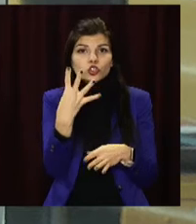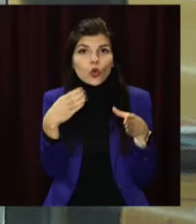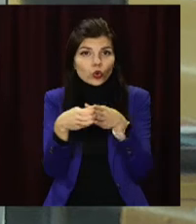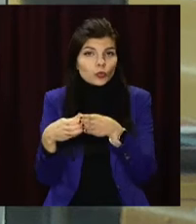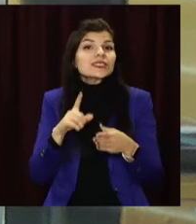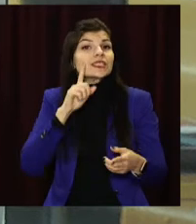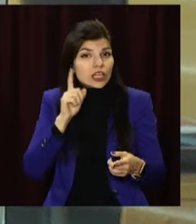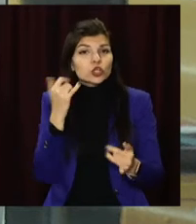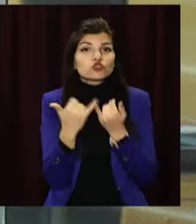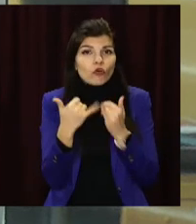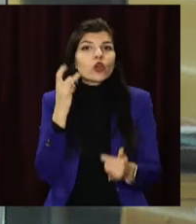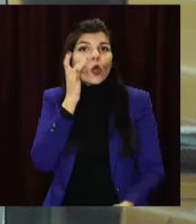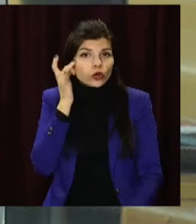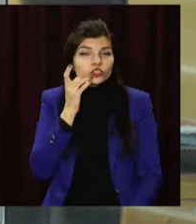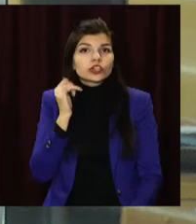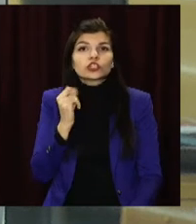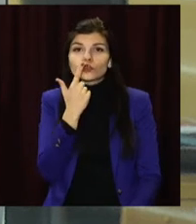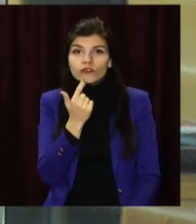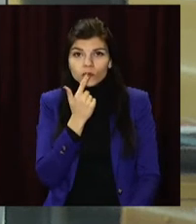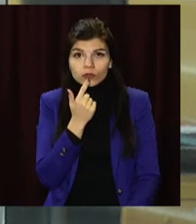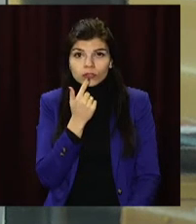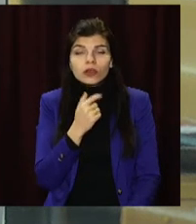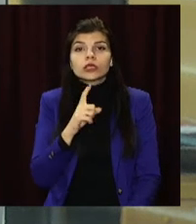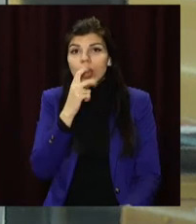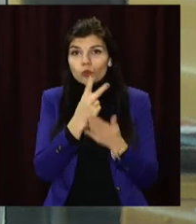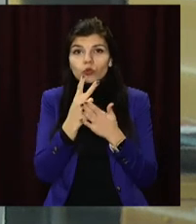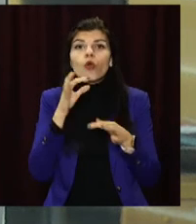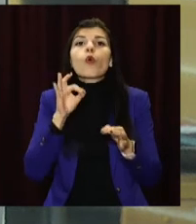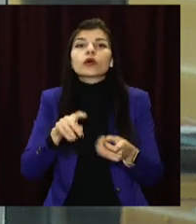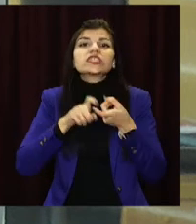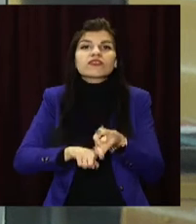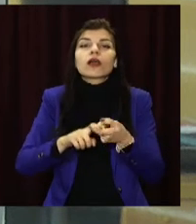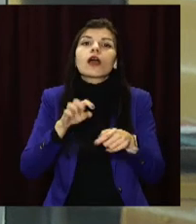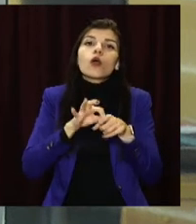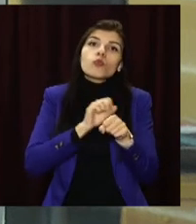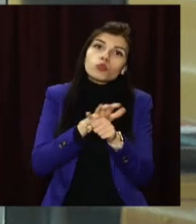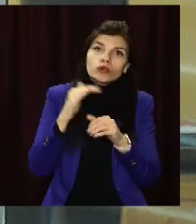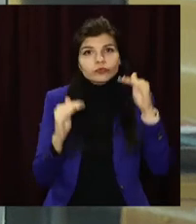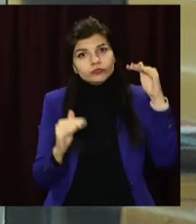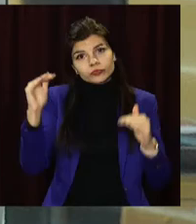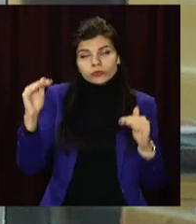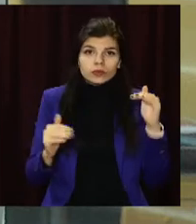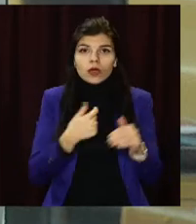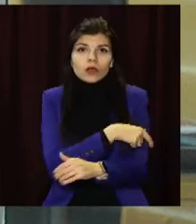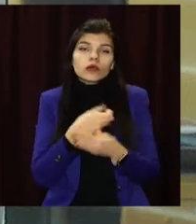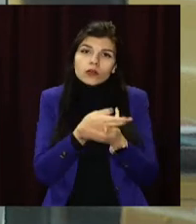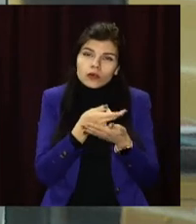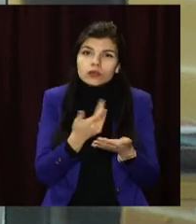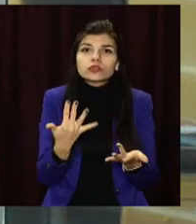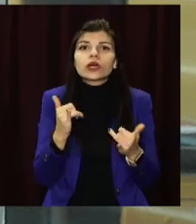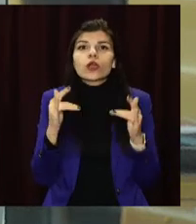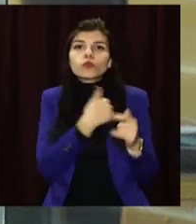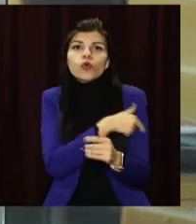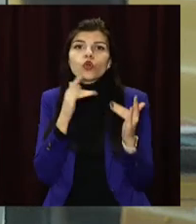групи – зелену, жовту, помаранчеву та червону. За показниками захворюваності на коронавірус, рівнем госпіталізації та